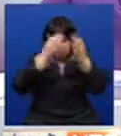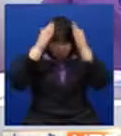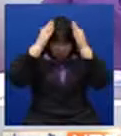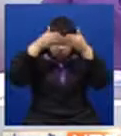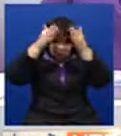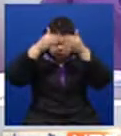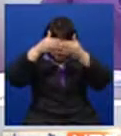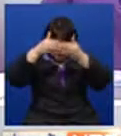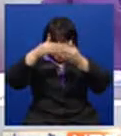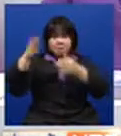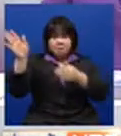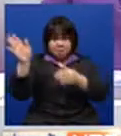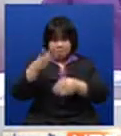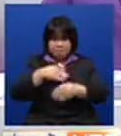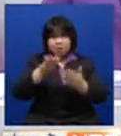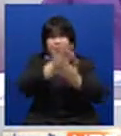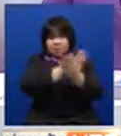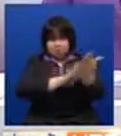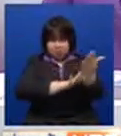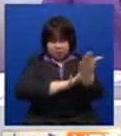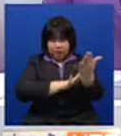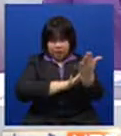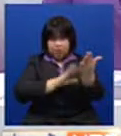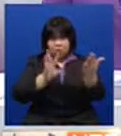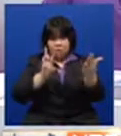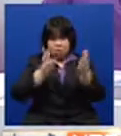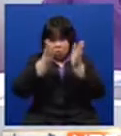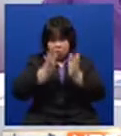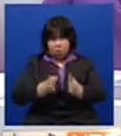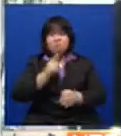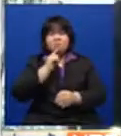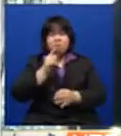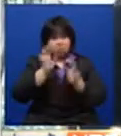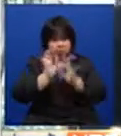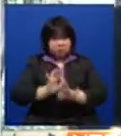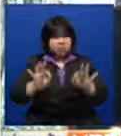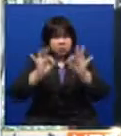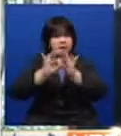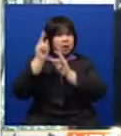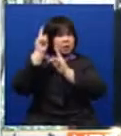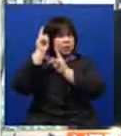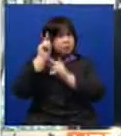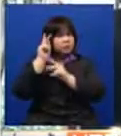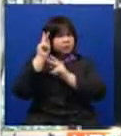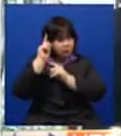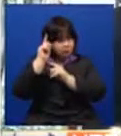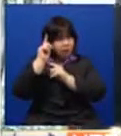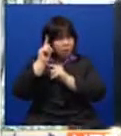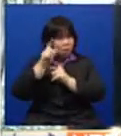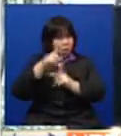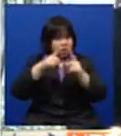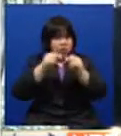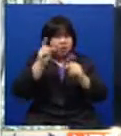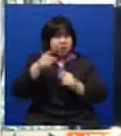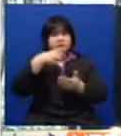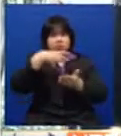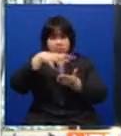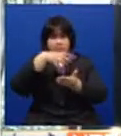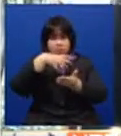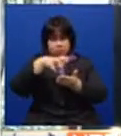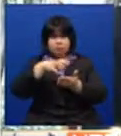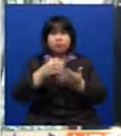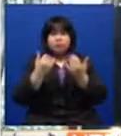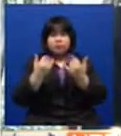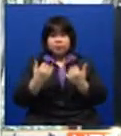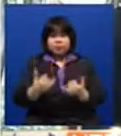กลับถึงประเทศแล้วก็ขอร้องสื่อมวลชนค่ะเสนอข้อเท็จจริงให้รอบด้านยึดผลประโยชน์ของชาติเป็นหลักค่ะโดยเรื่องนี้นะคะเปิด